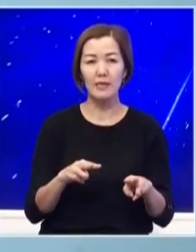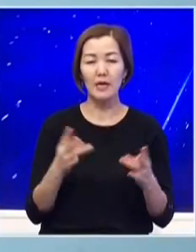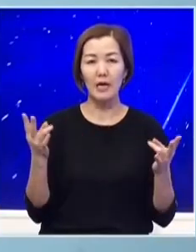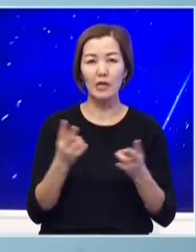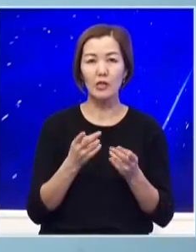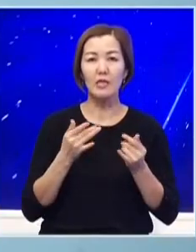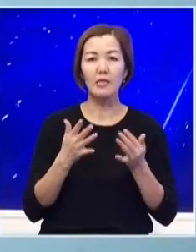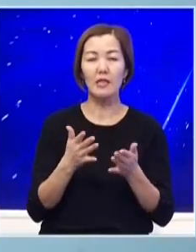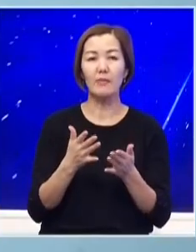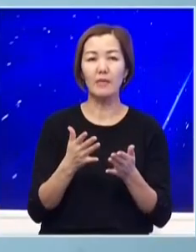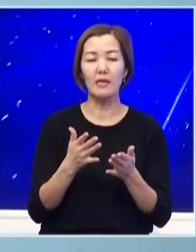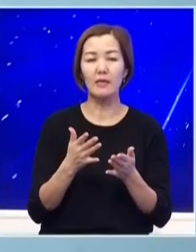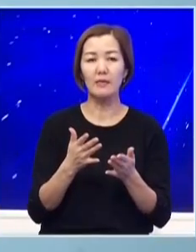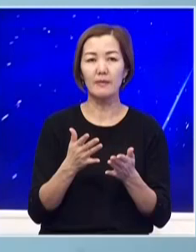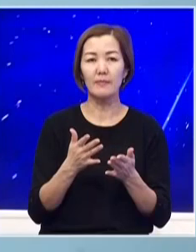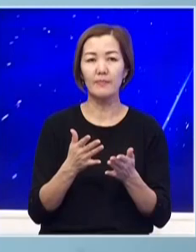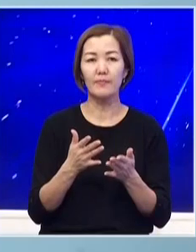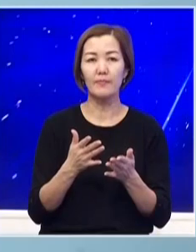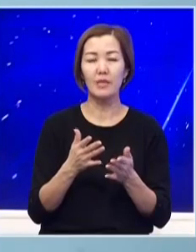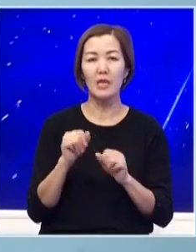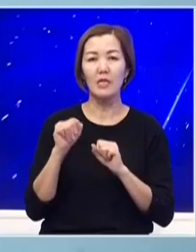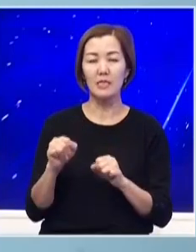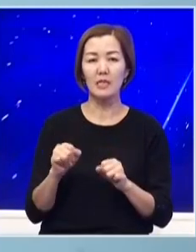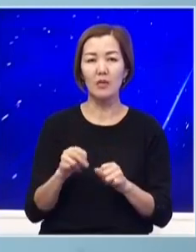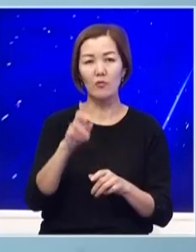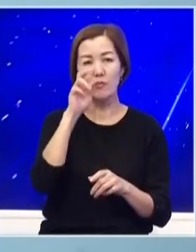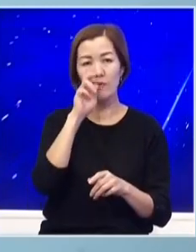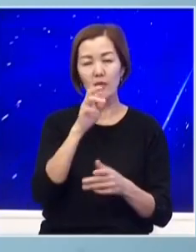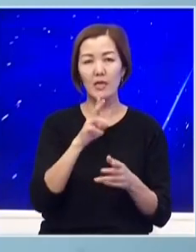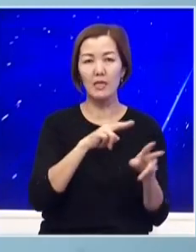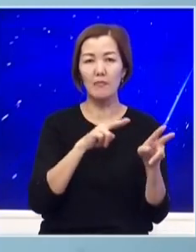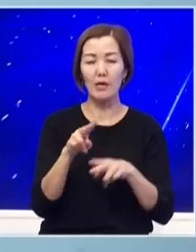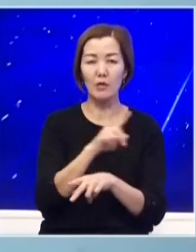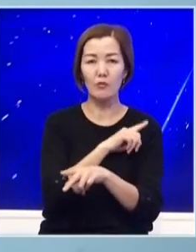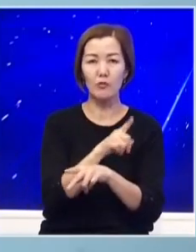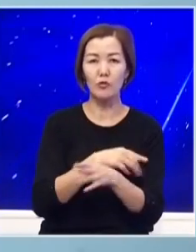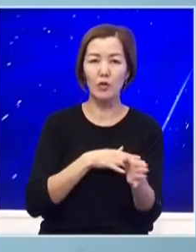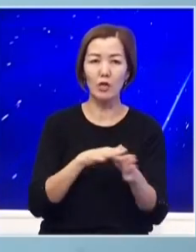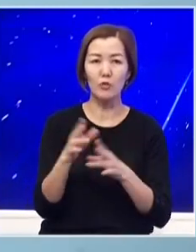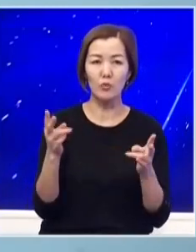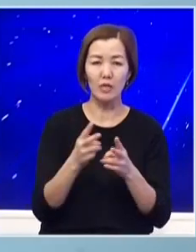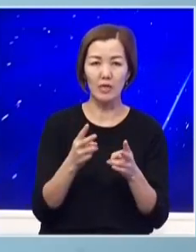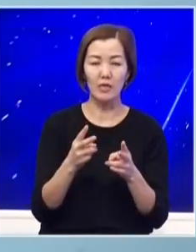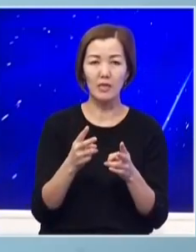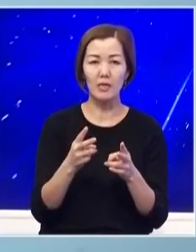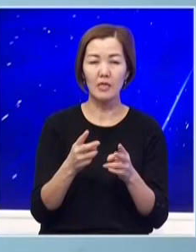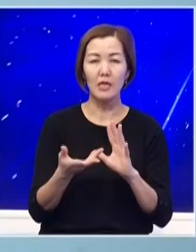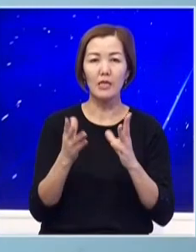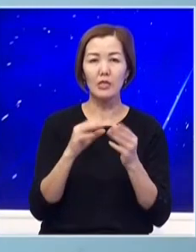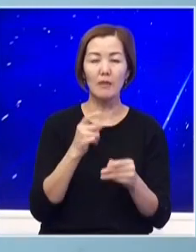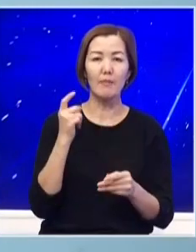қажетті талаптар қоюға және олардың сақталуына мемлекеттік бақылауды жүзеге асыруға мүмкіндік берді.